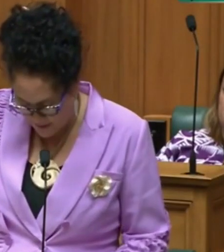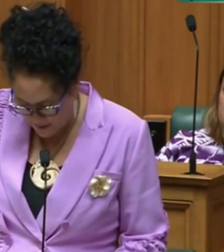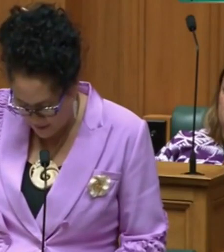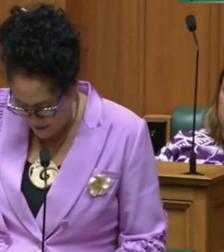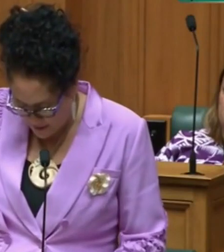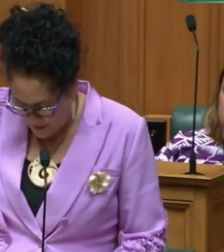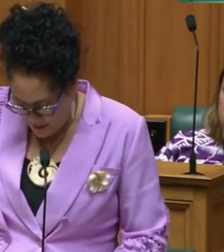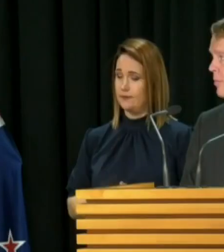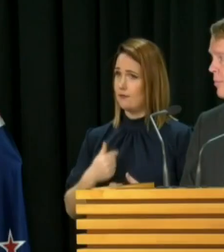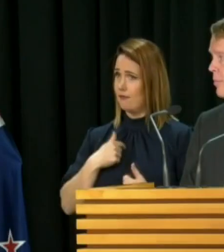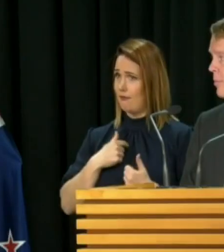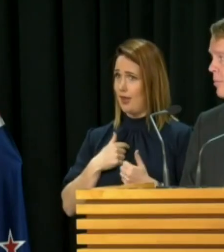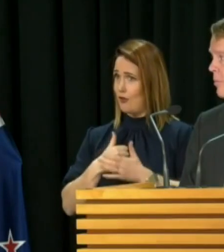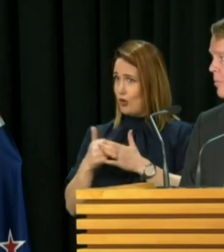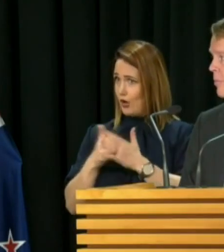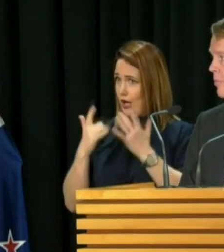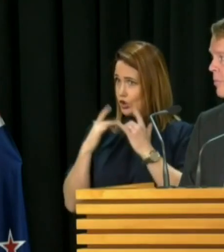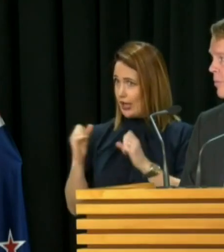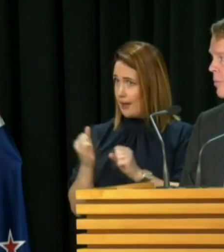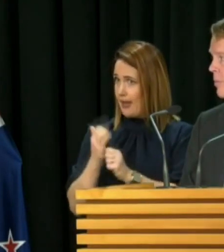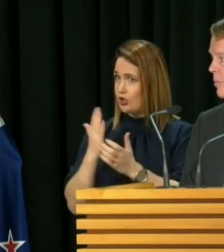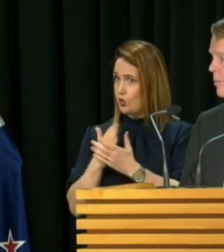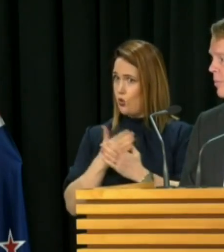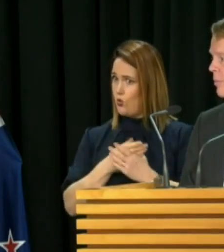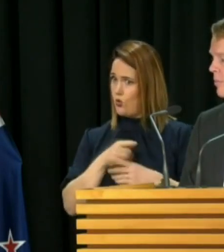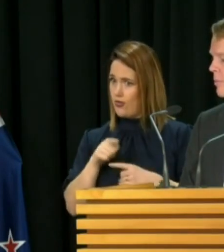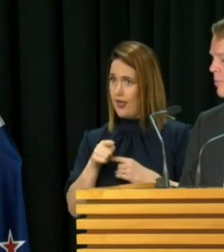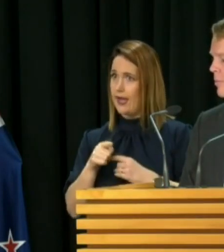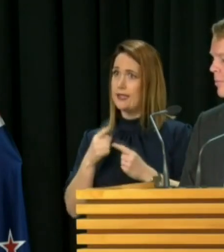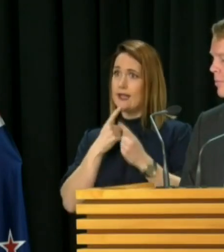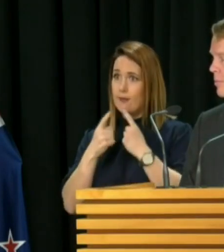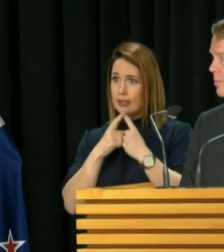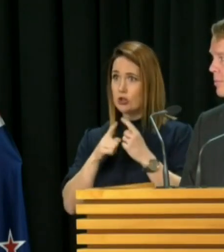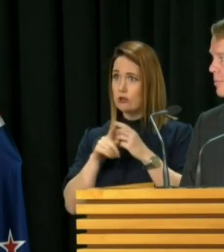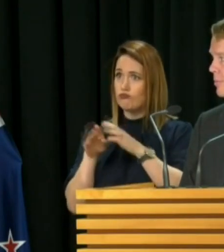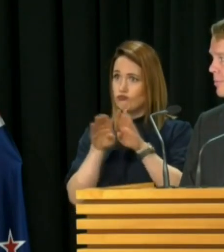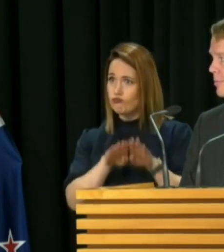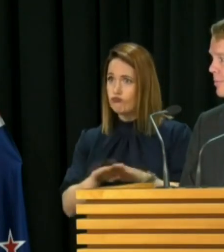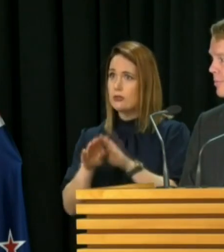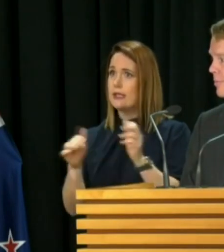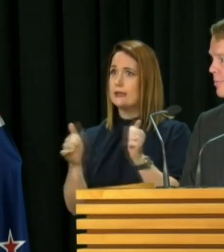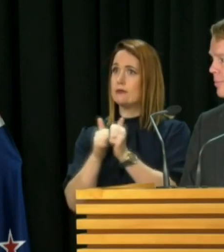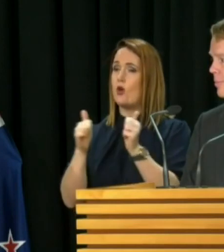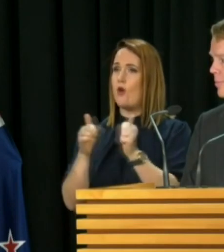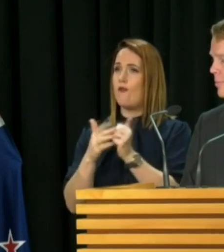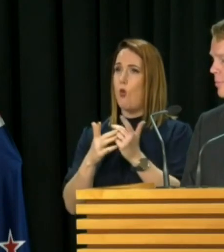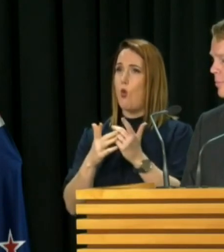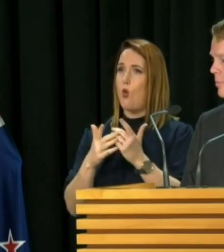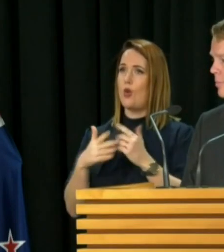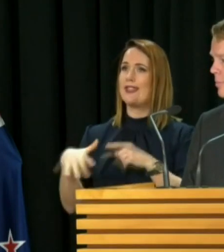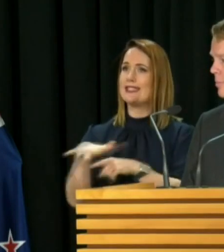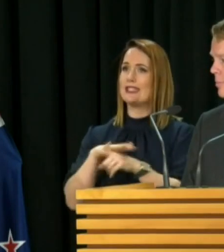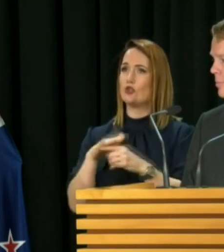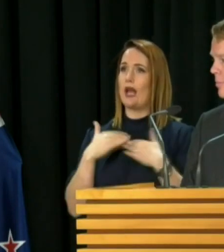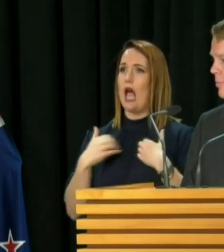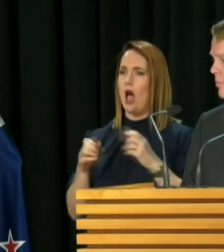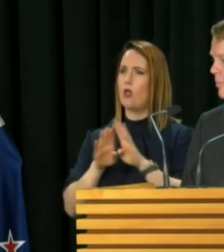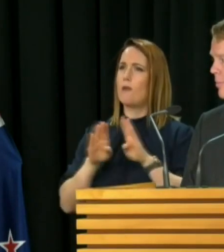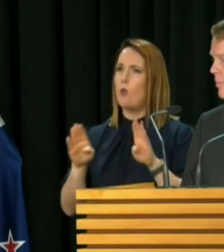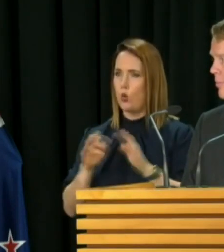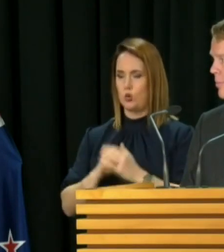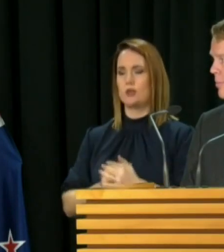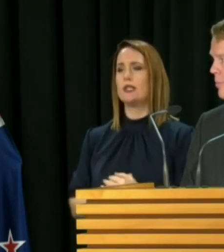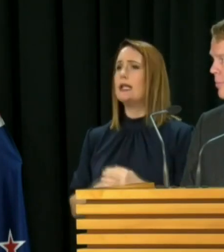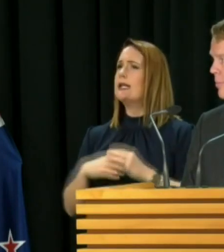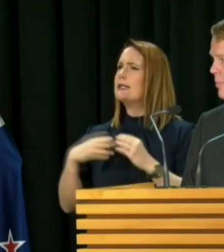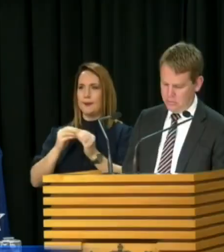摘器官供应全球。总理回应，华尔是跨国议会联盟纽西兰分部主席，纽西兰没有进口器官，也已经在立法应对